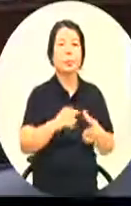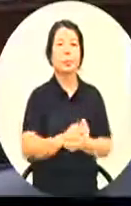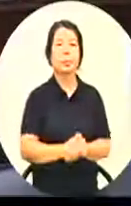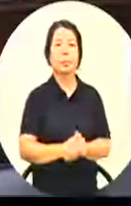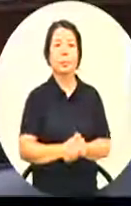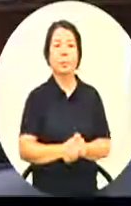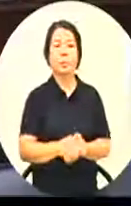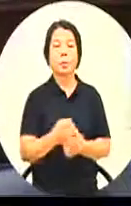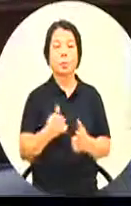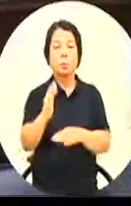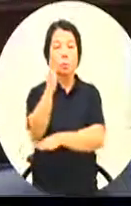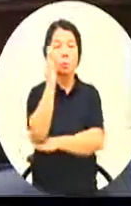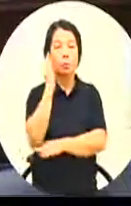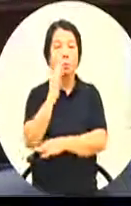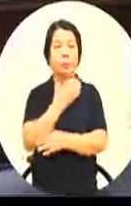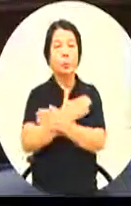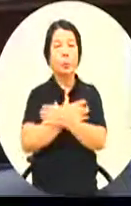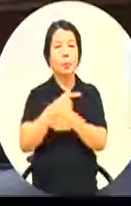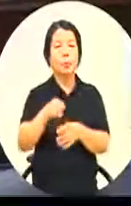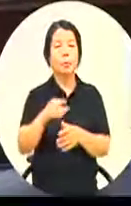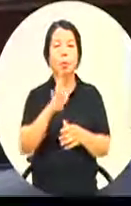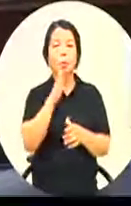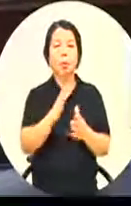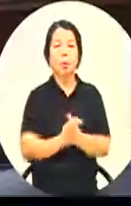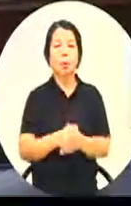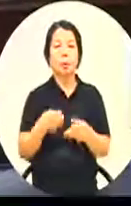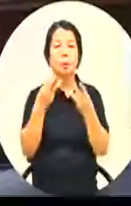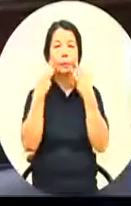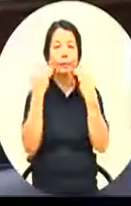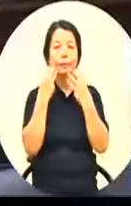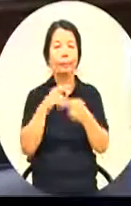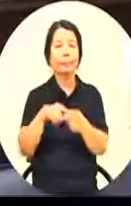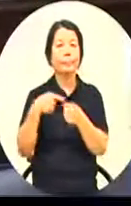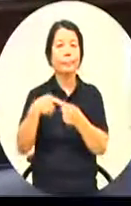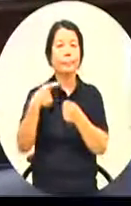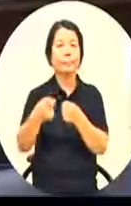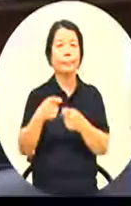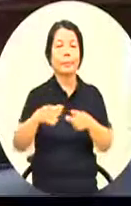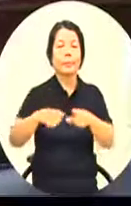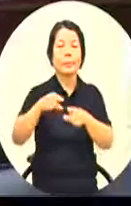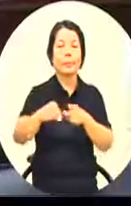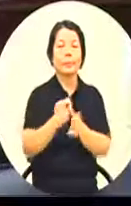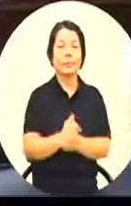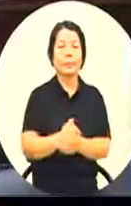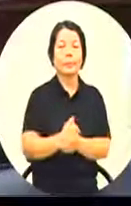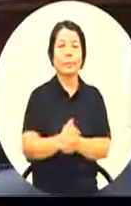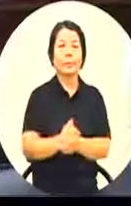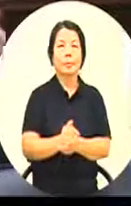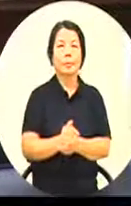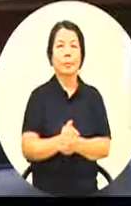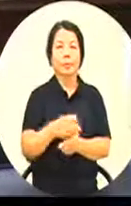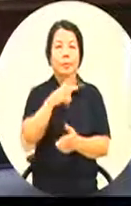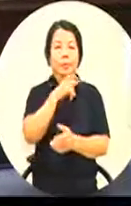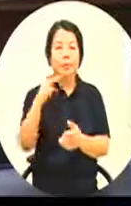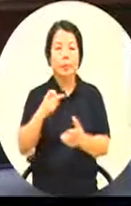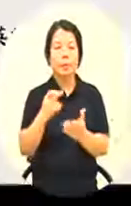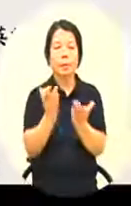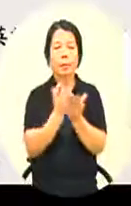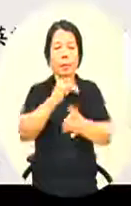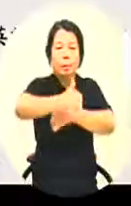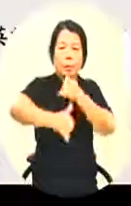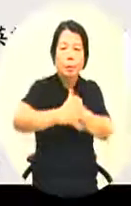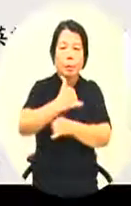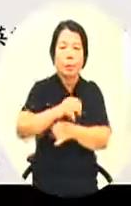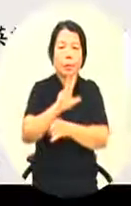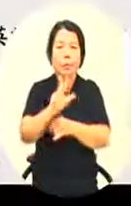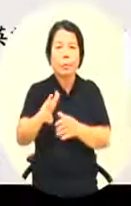我们的公托还有非盈利的幼儿园上英文的生活式英语